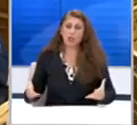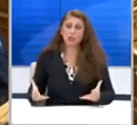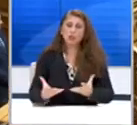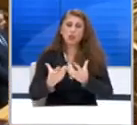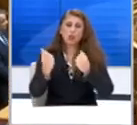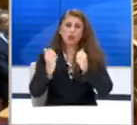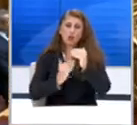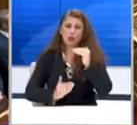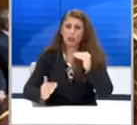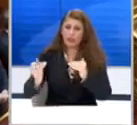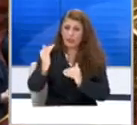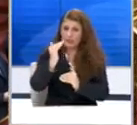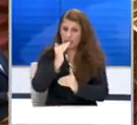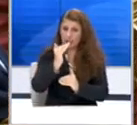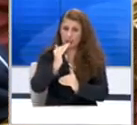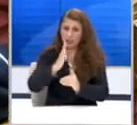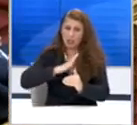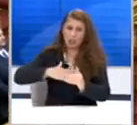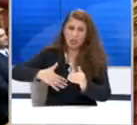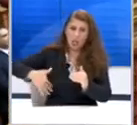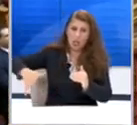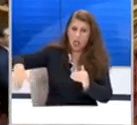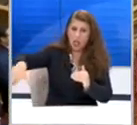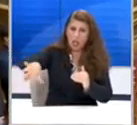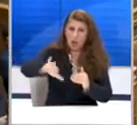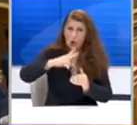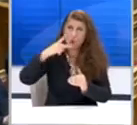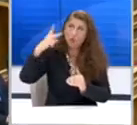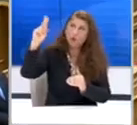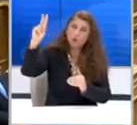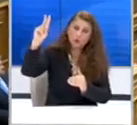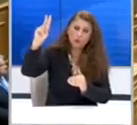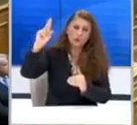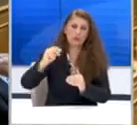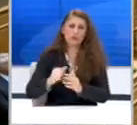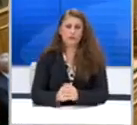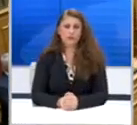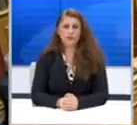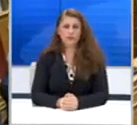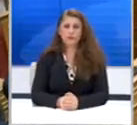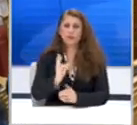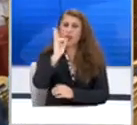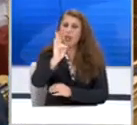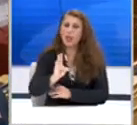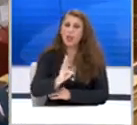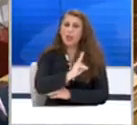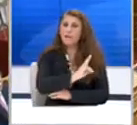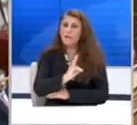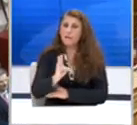Σώσον Κύριε των λαών Σου και